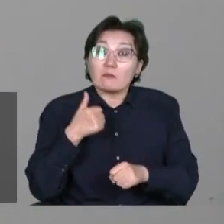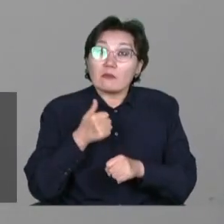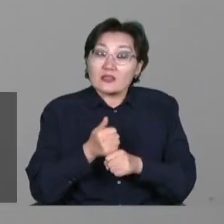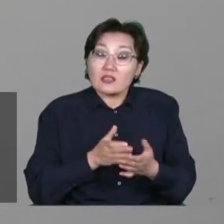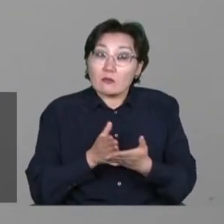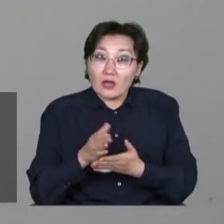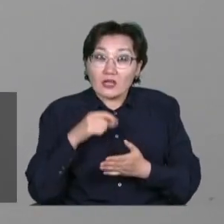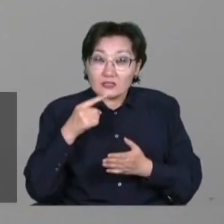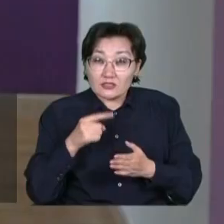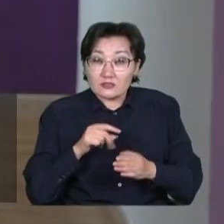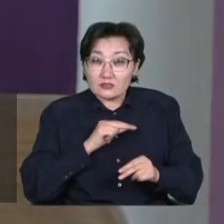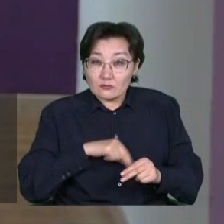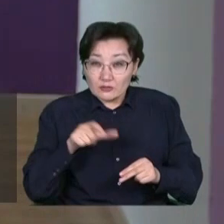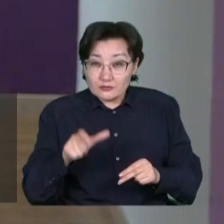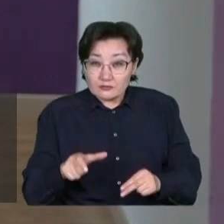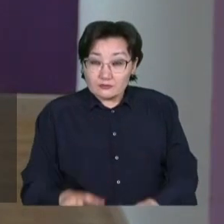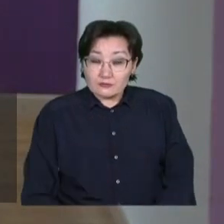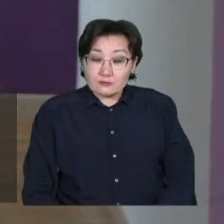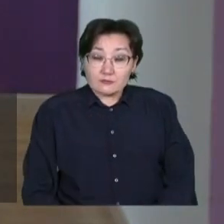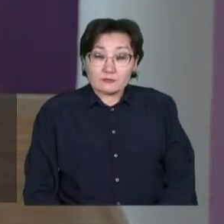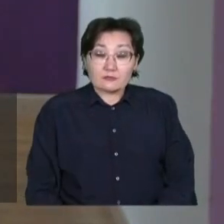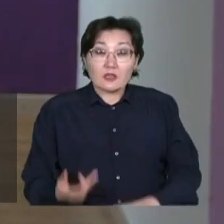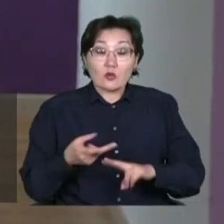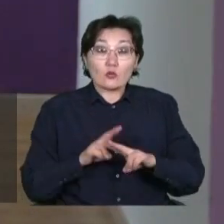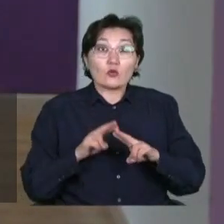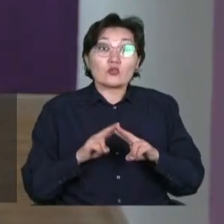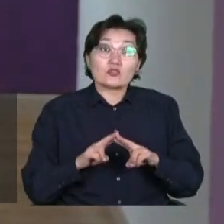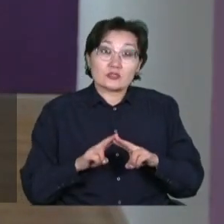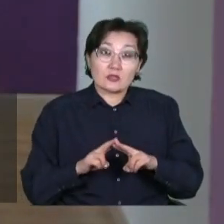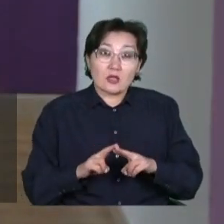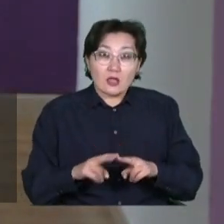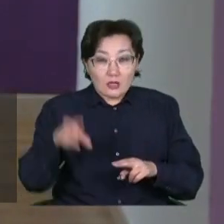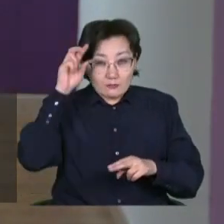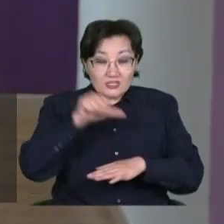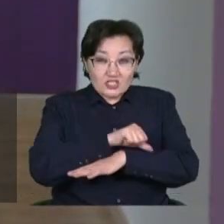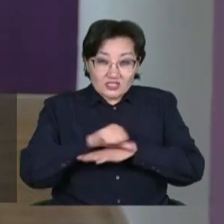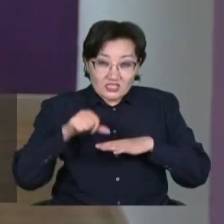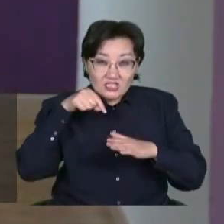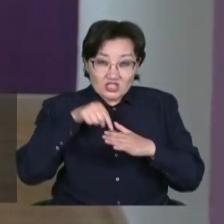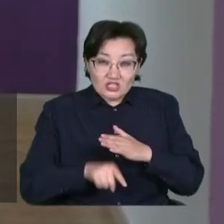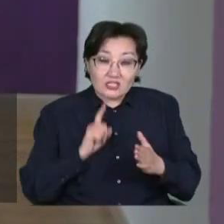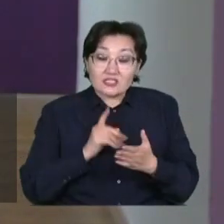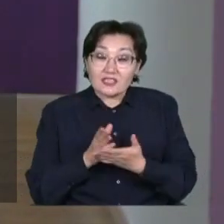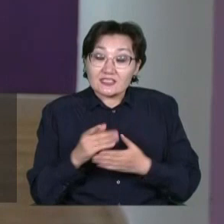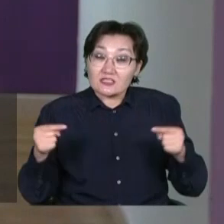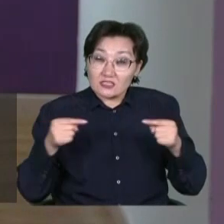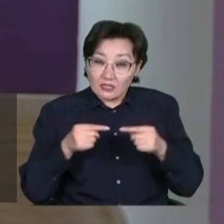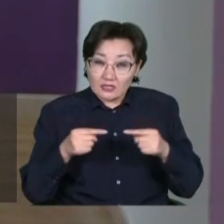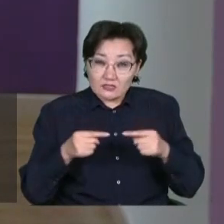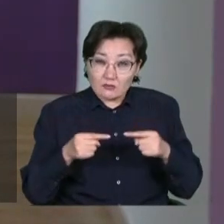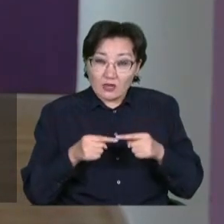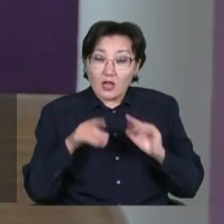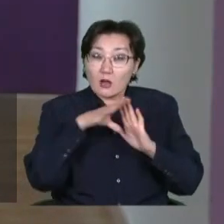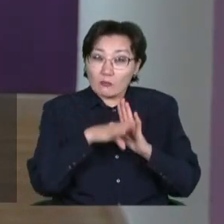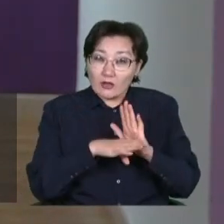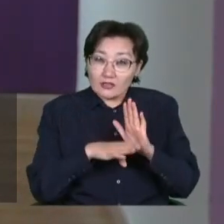Сенатор Бибігүл Жексенбай. Осы тұста мемлекетіміздің ішкі сыртқы саясатына осындай нақты